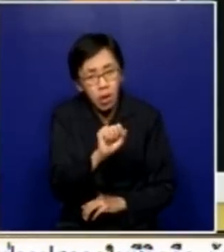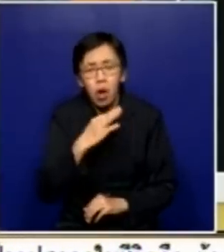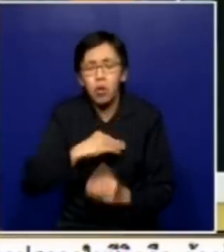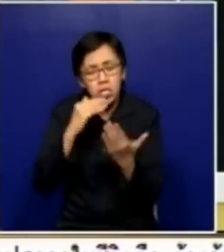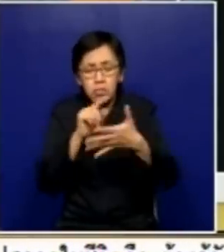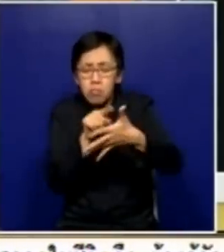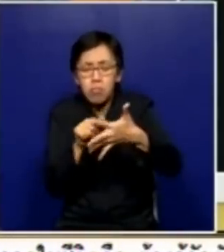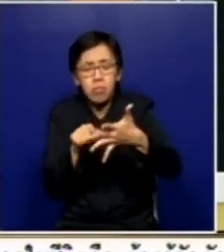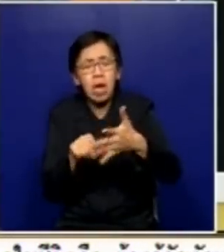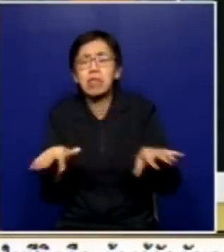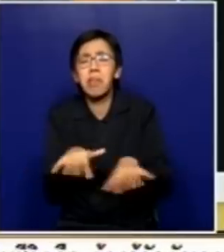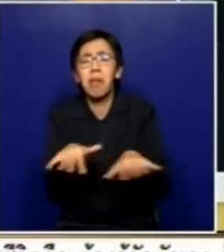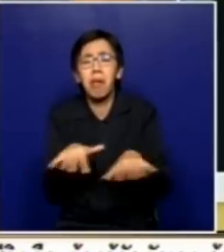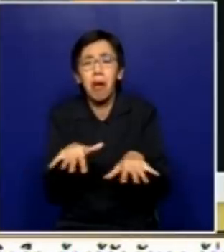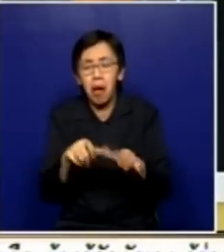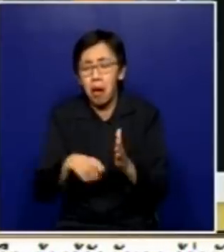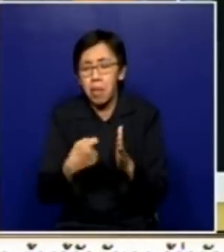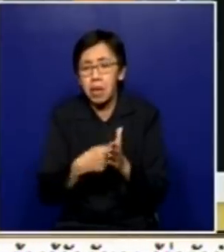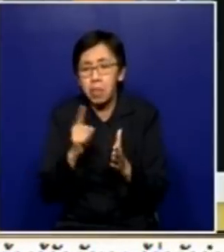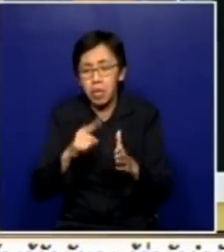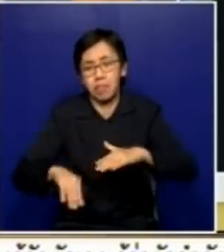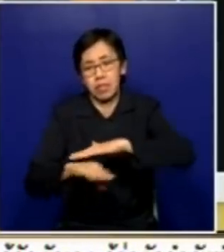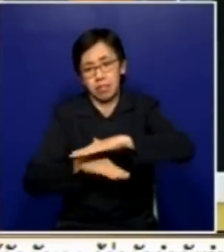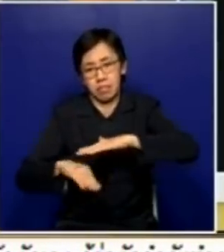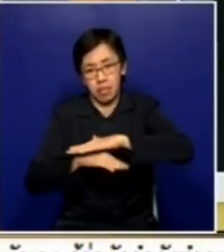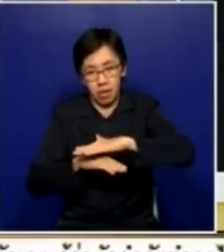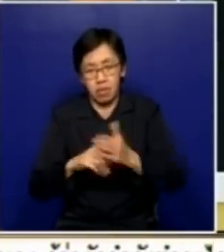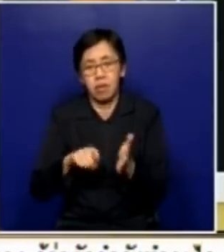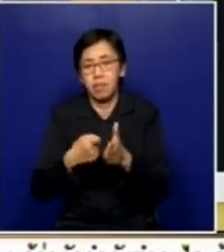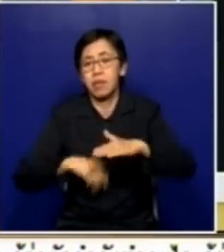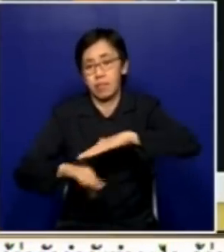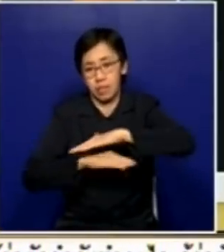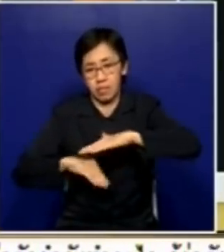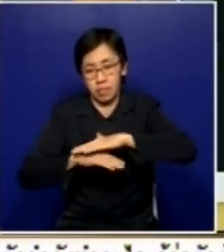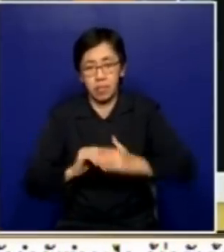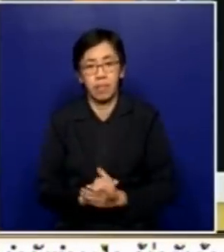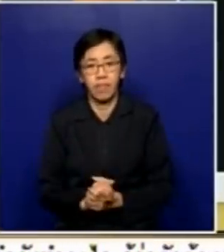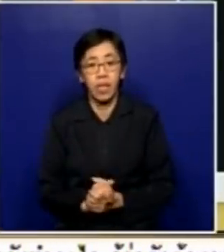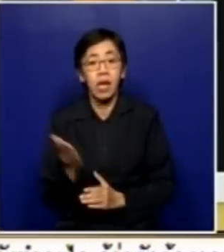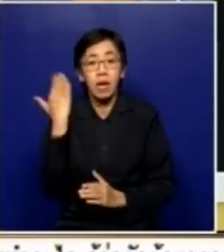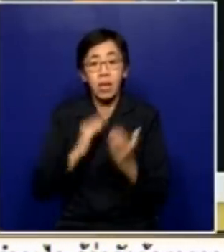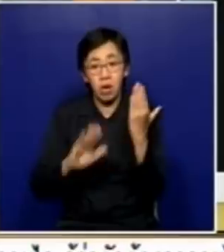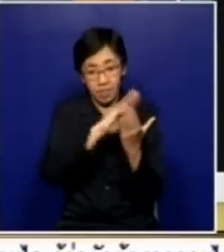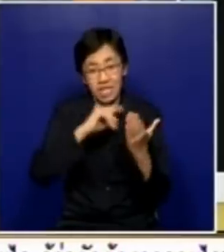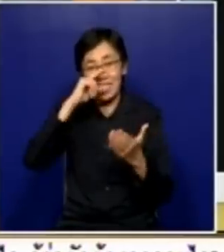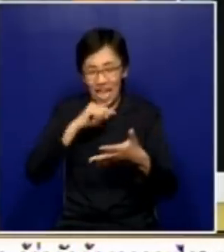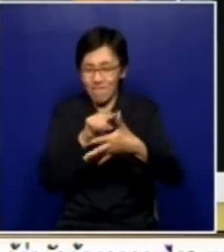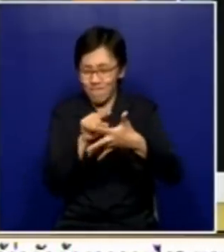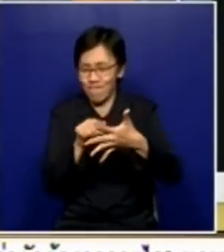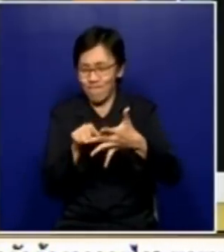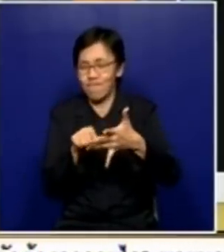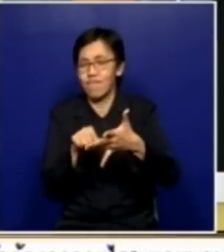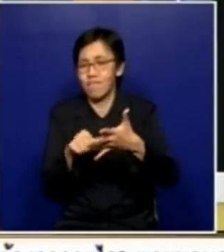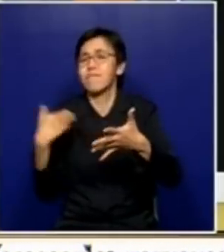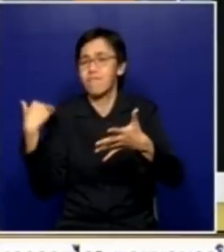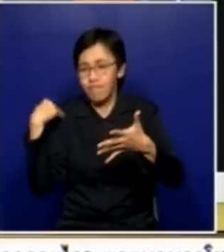แล้วกเรียกร้องซึ่งหลกการที่พื้นฐานมาก ที่ครั้งหนงประเทศไทย กเคยเป็เชนนั้นแล